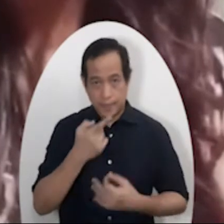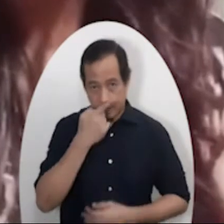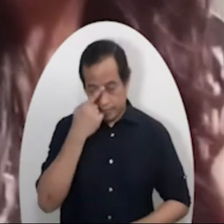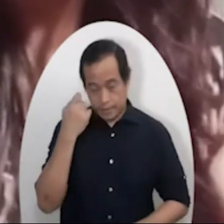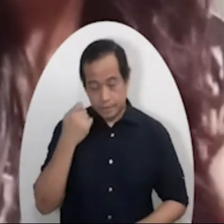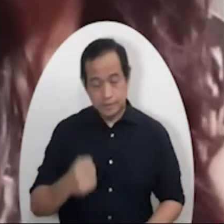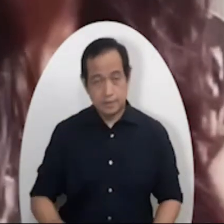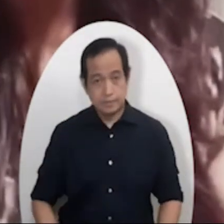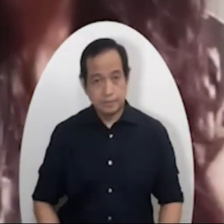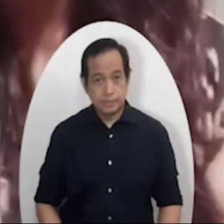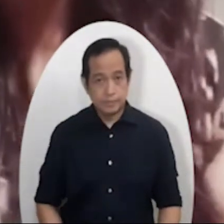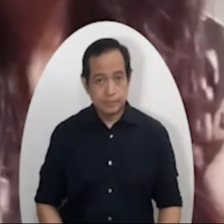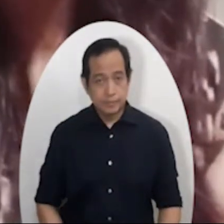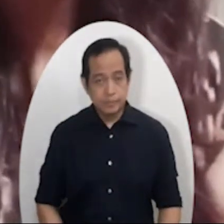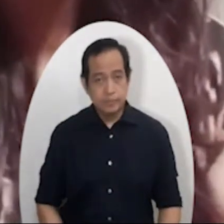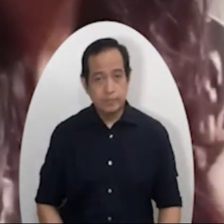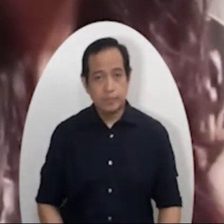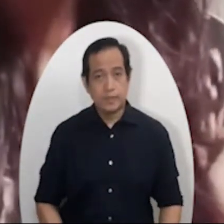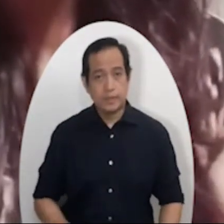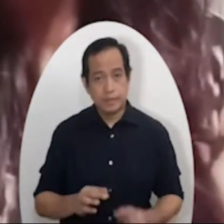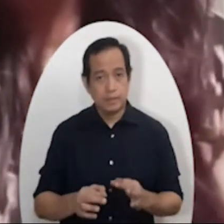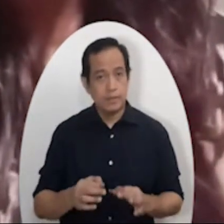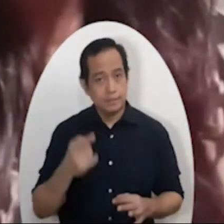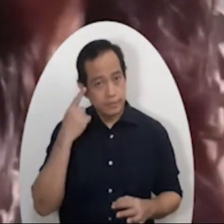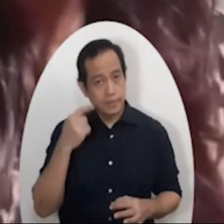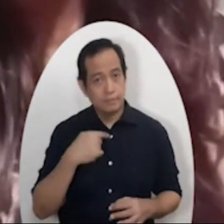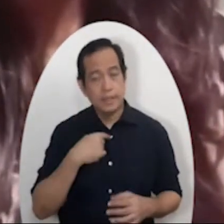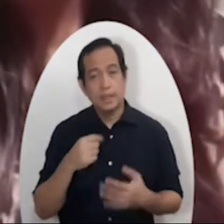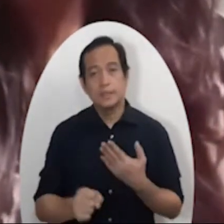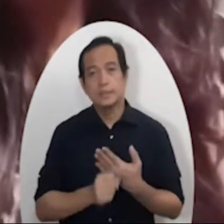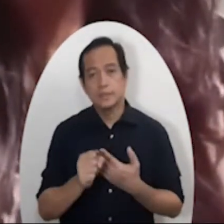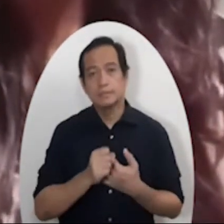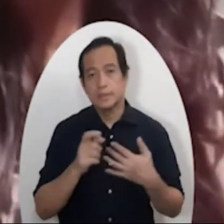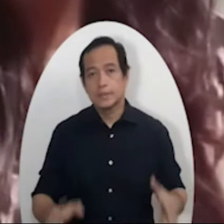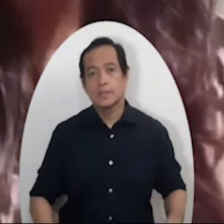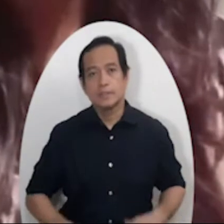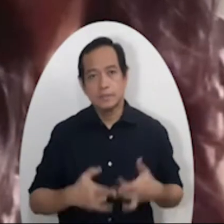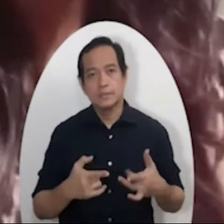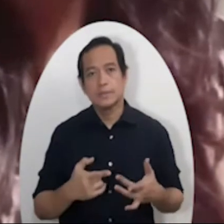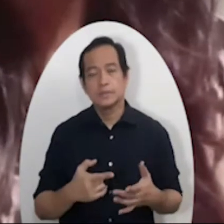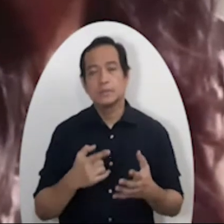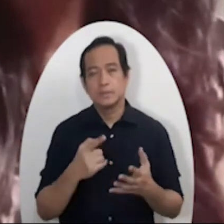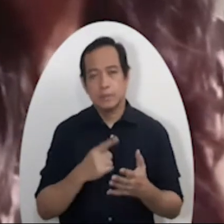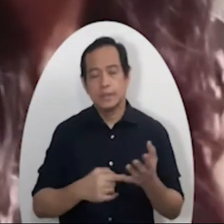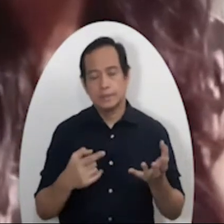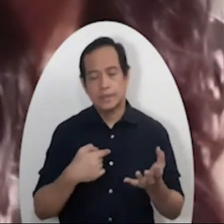ay anophthalmia. Ano nga ba ito? Talakayan natin sa sagot ni Doc.